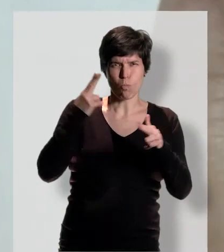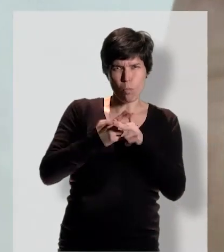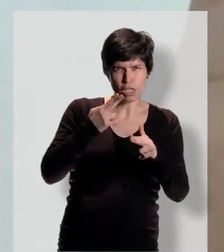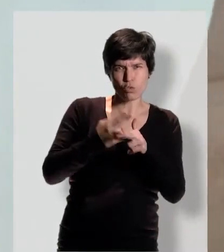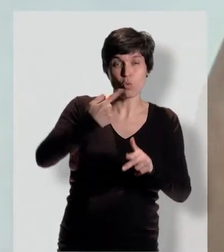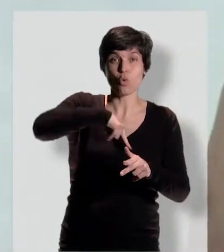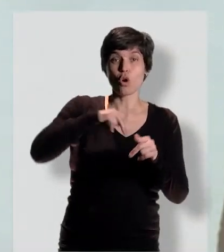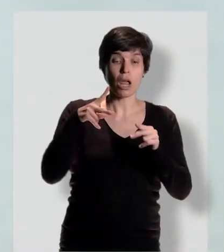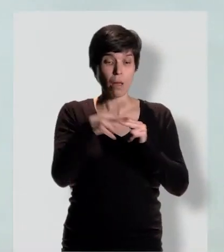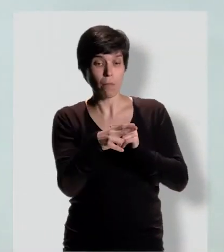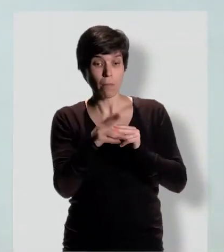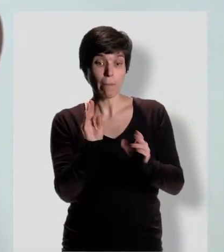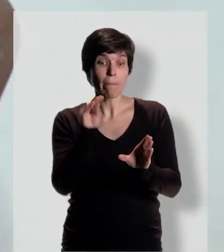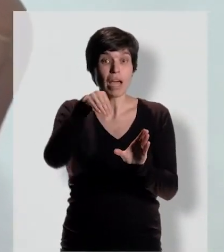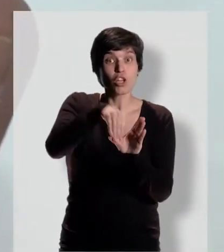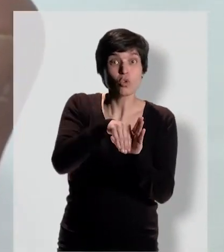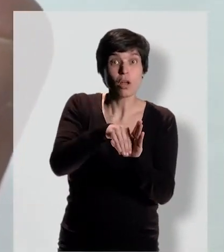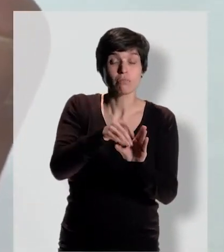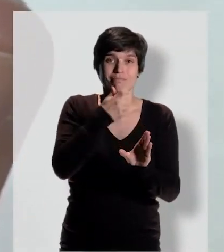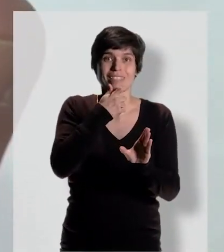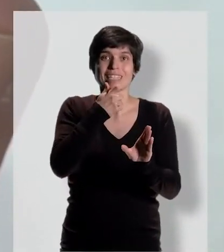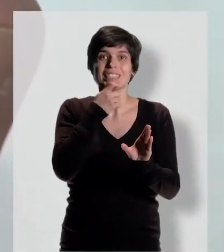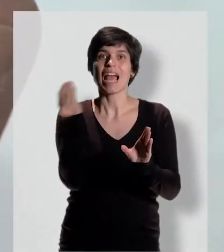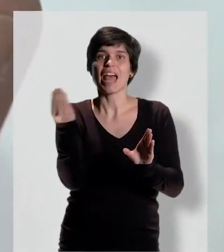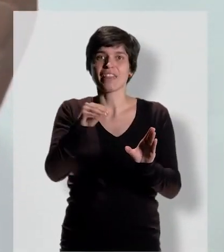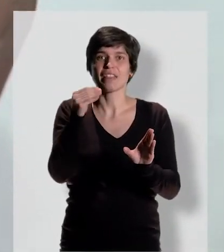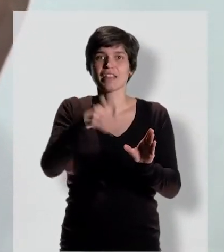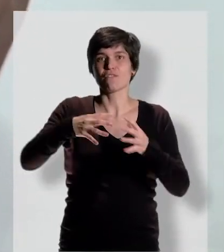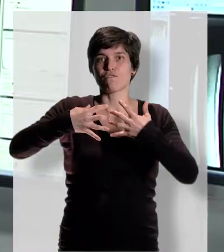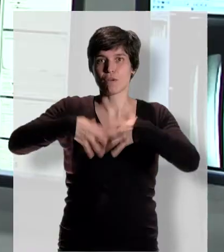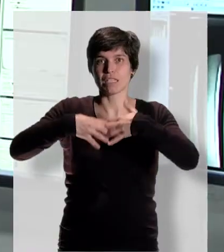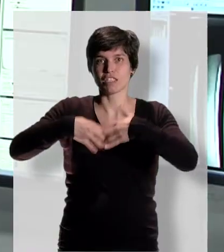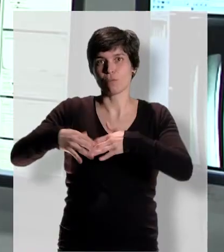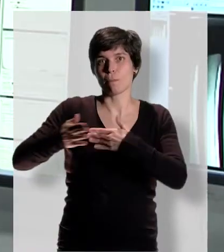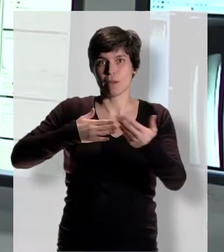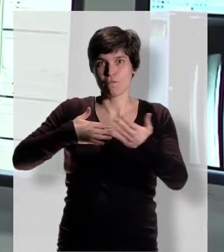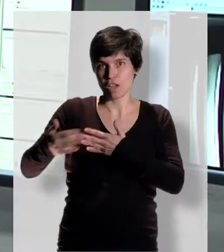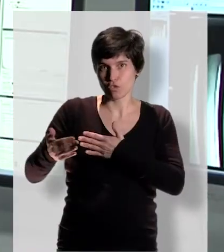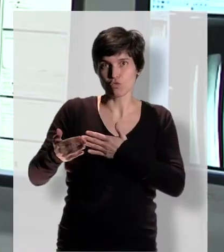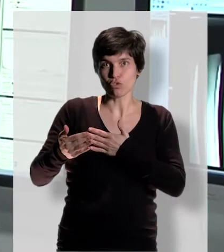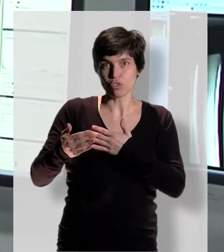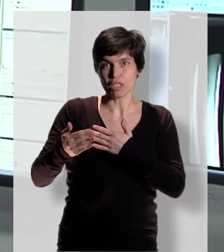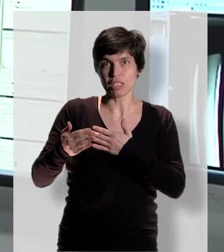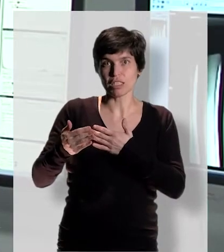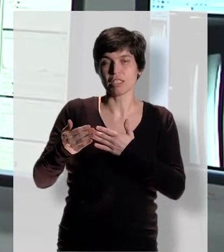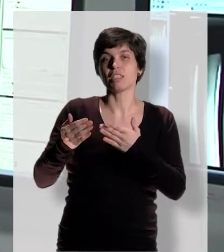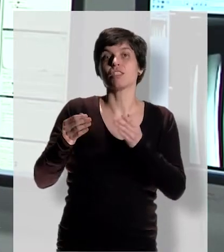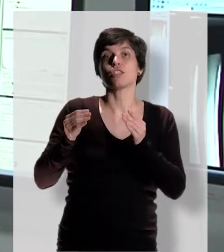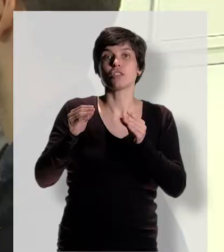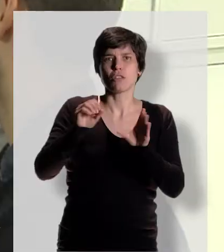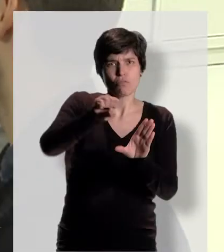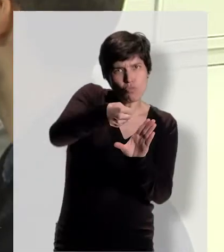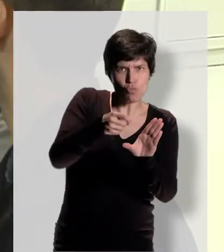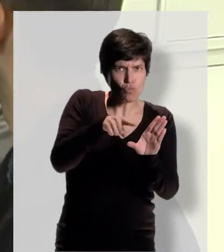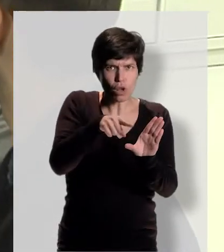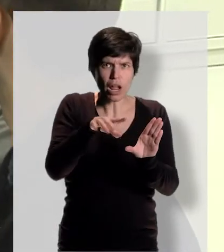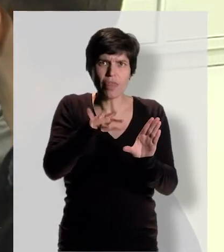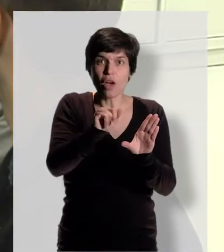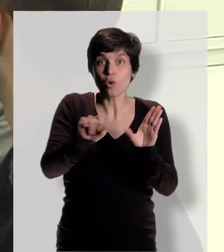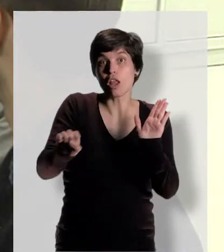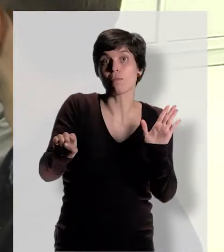dugu eta barruan aditif manufakturin egindako zulo bat dauka. Kasu honetan UPV-ko logotipoa.